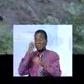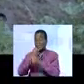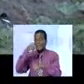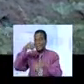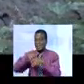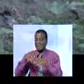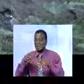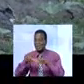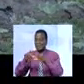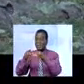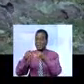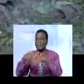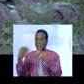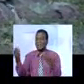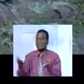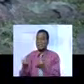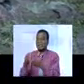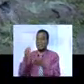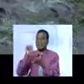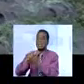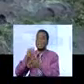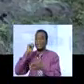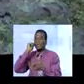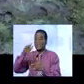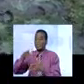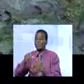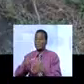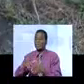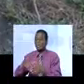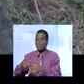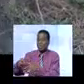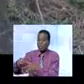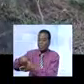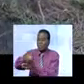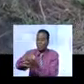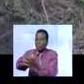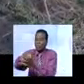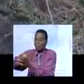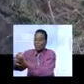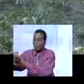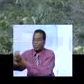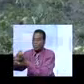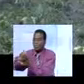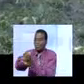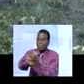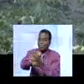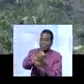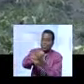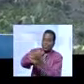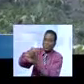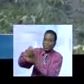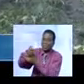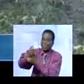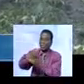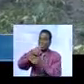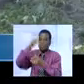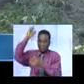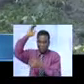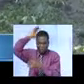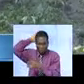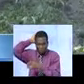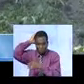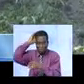Ici, Dame Kone Mariam s'occupe de l'arrosage de ses produits vivriers. C'est ça que je prends pour